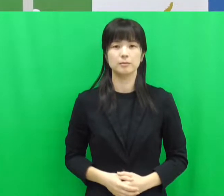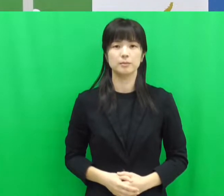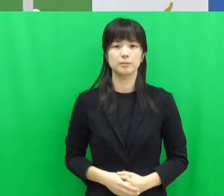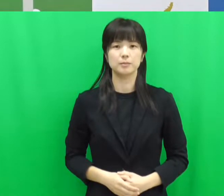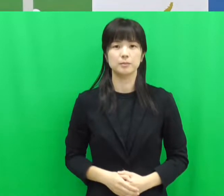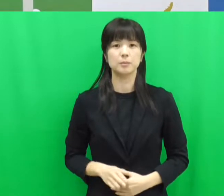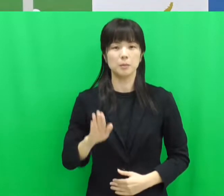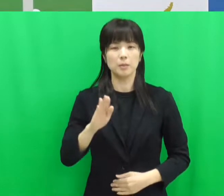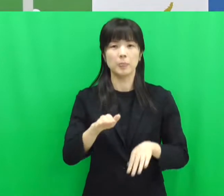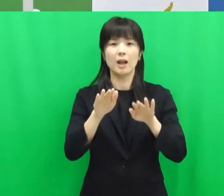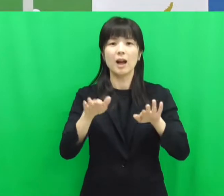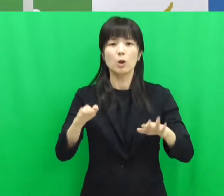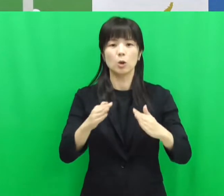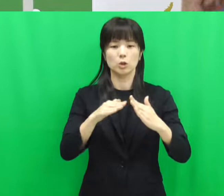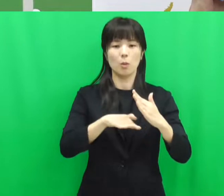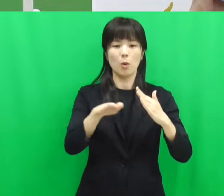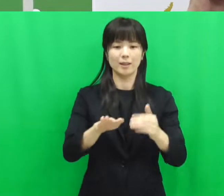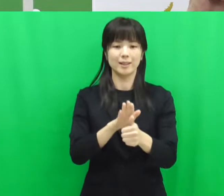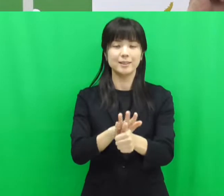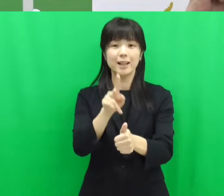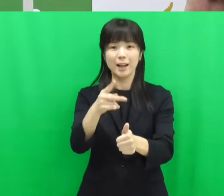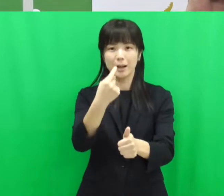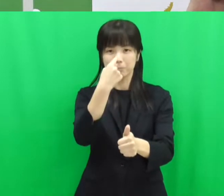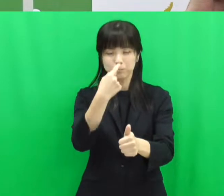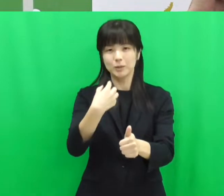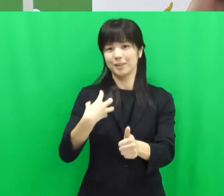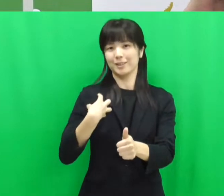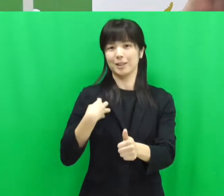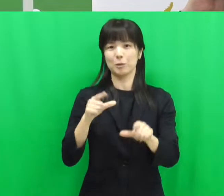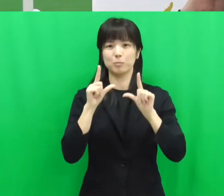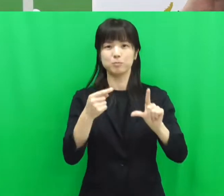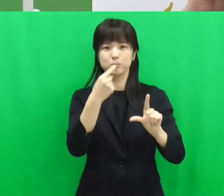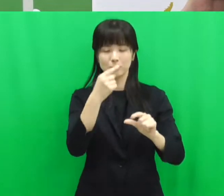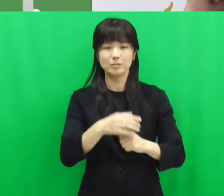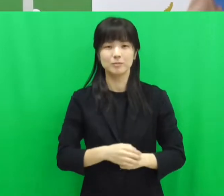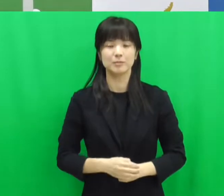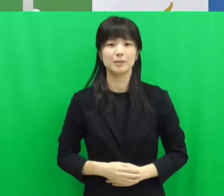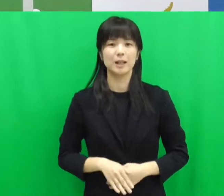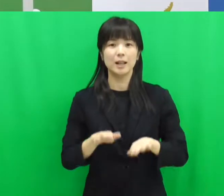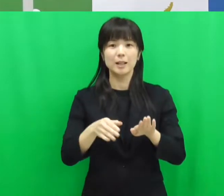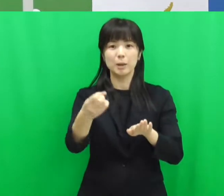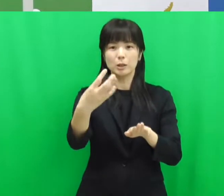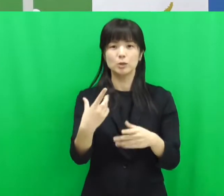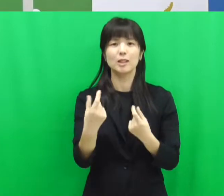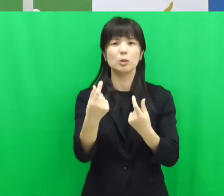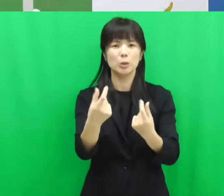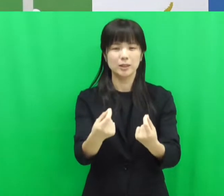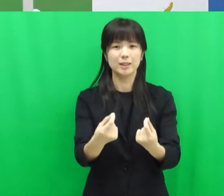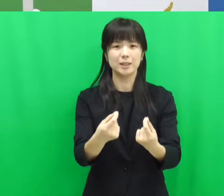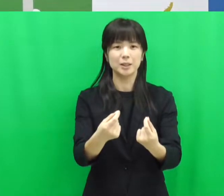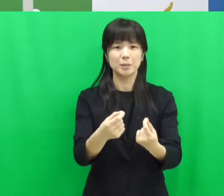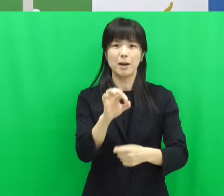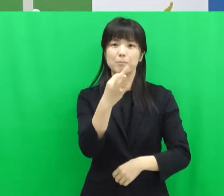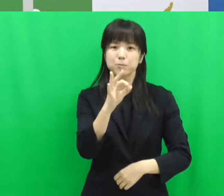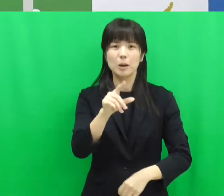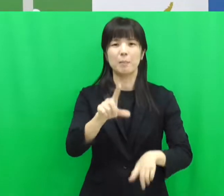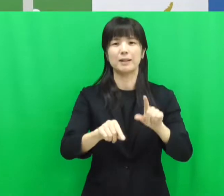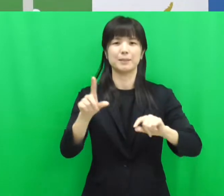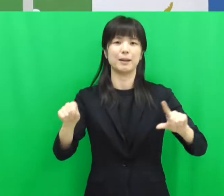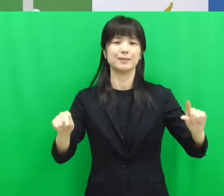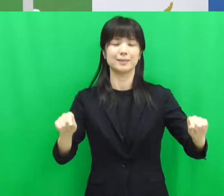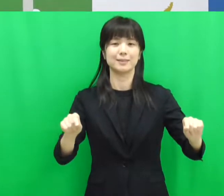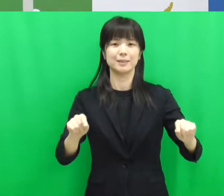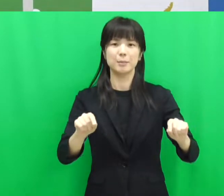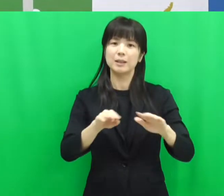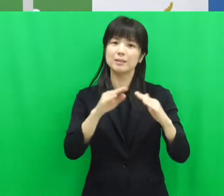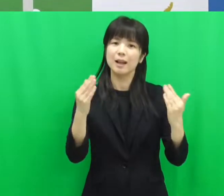はい、子ども家庭支援課です。お話あったように、その方によって様々なんですけれども、おお